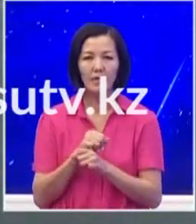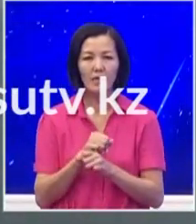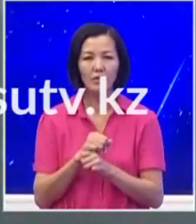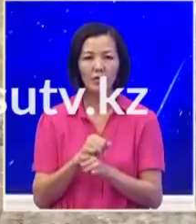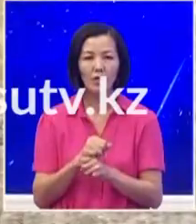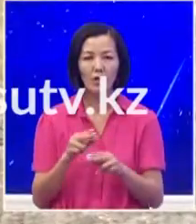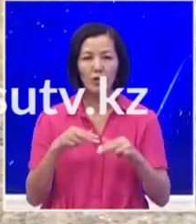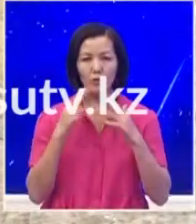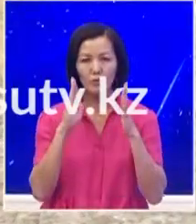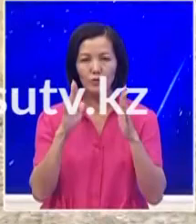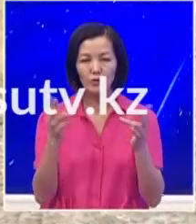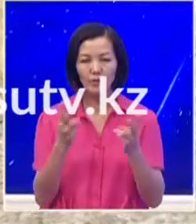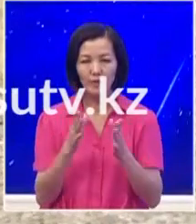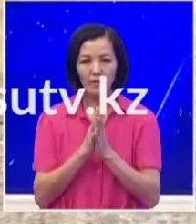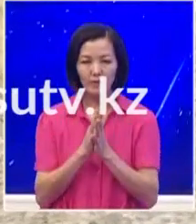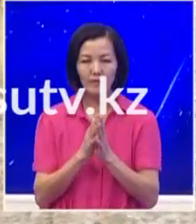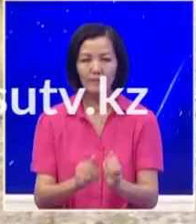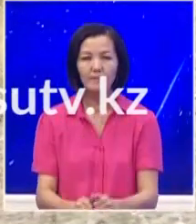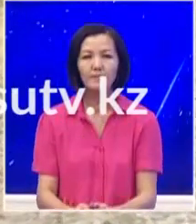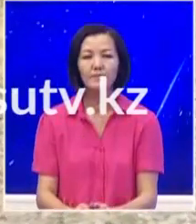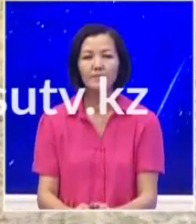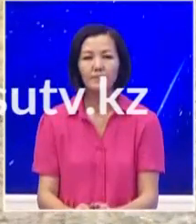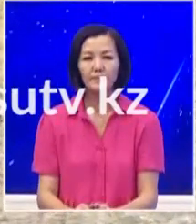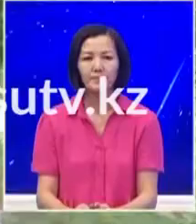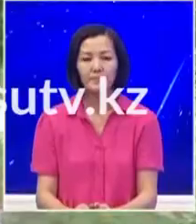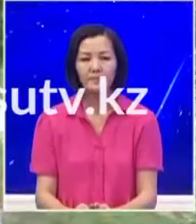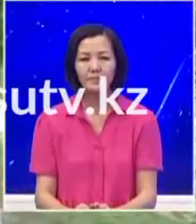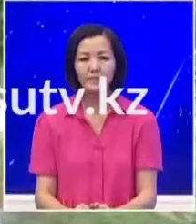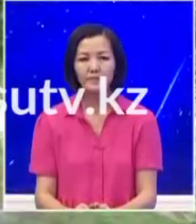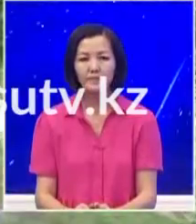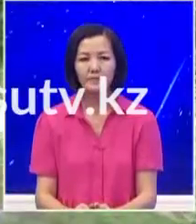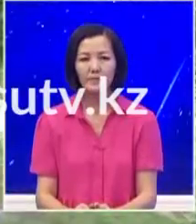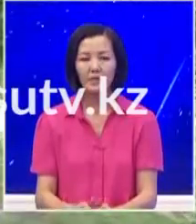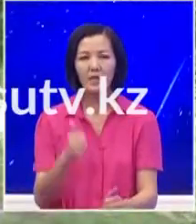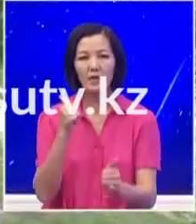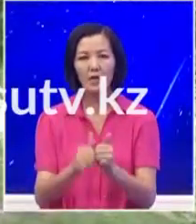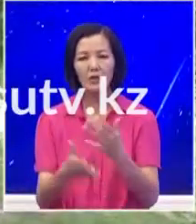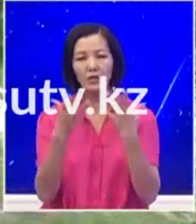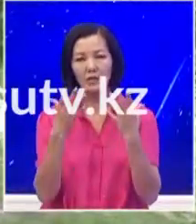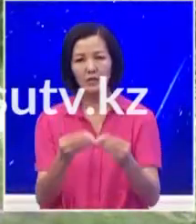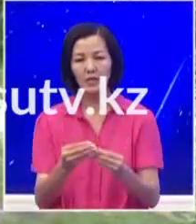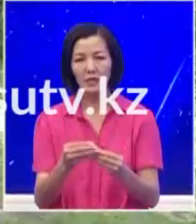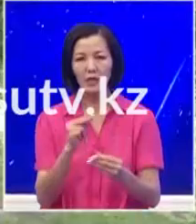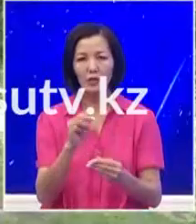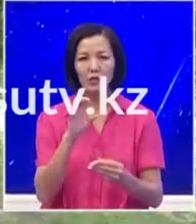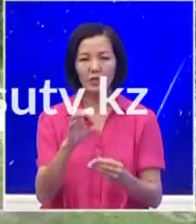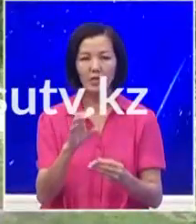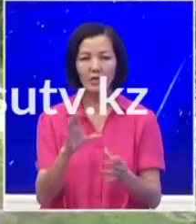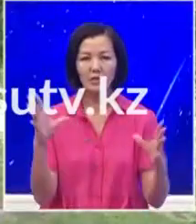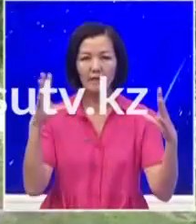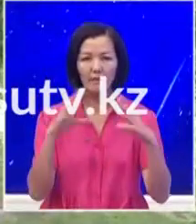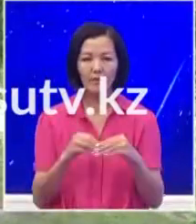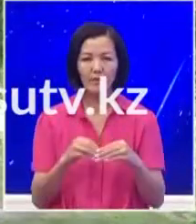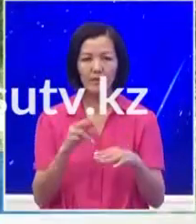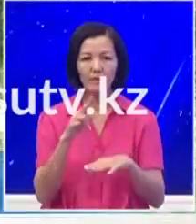памятки о соблюдении мер предосторожности на воде. Ежедневно сотрудниками отдела ЧС совместно с